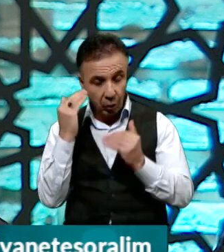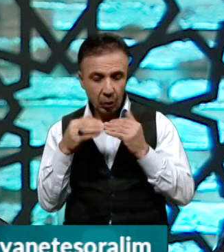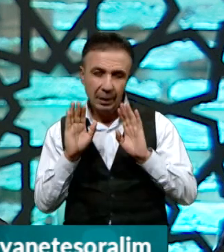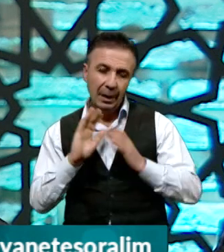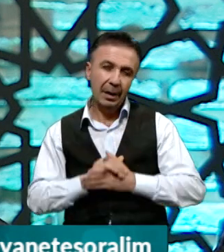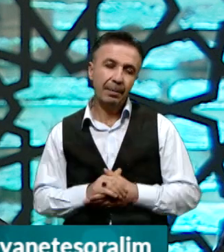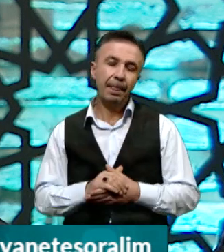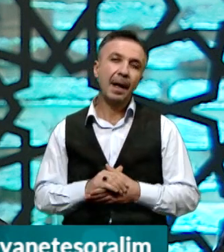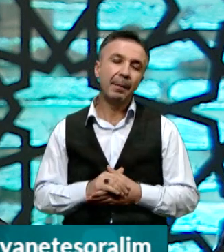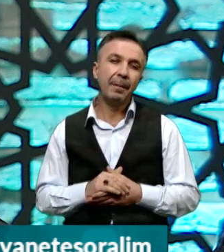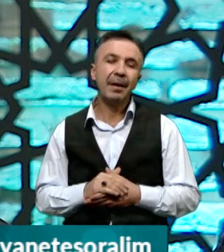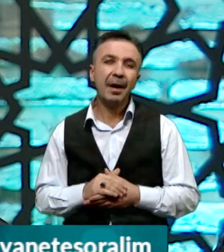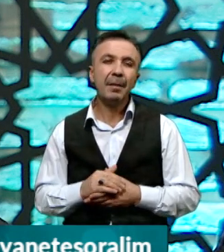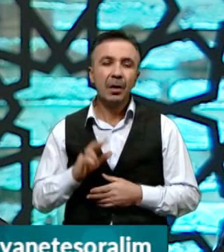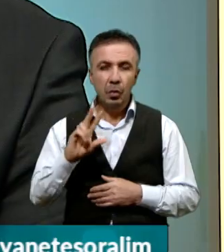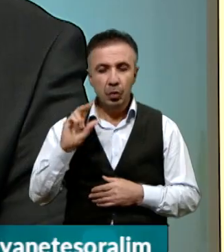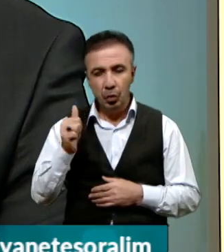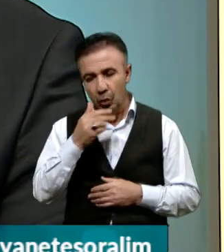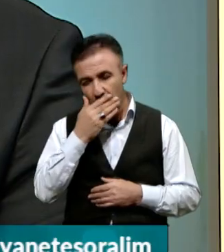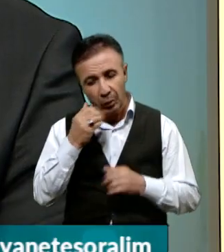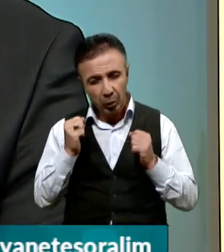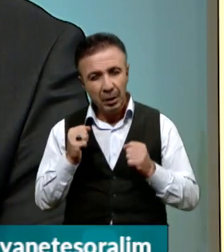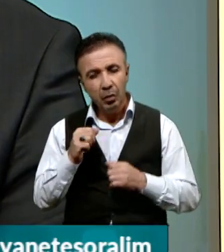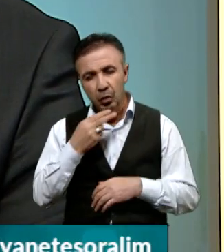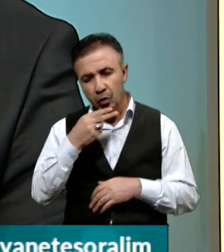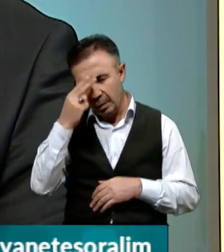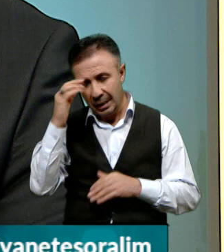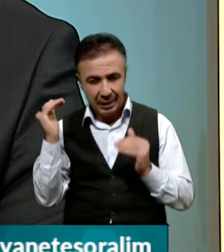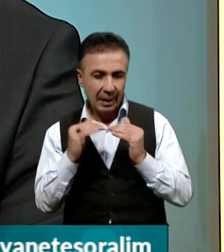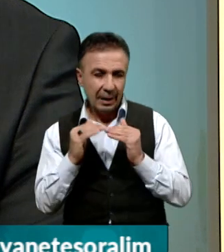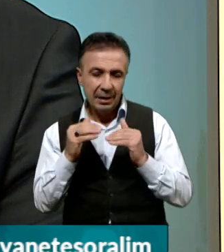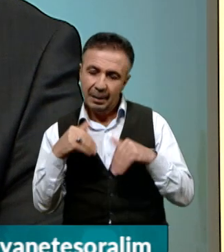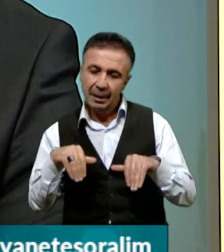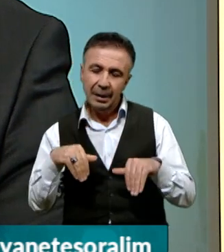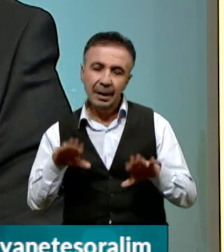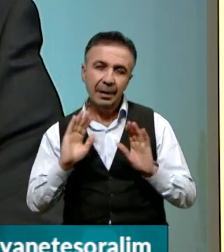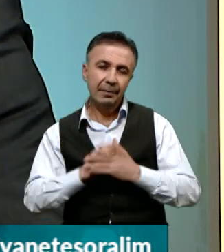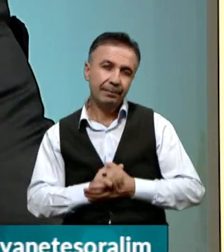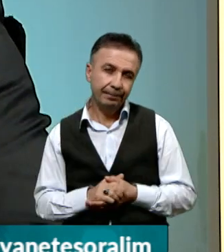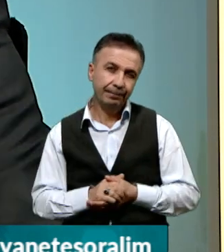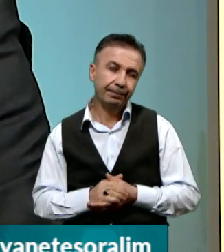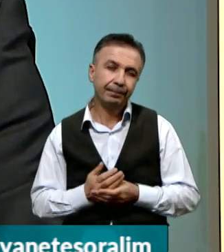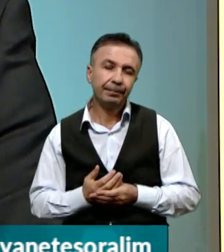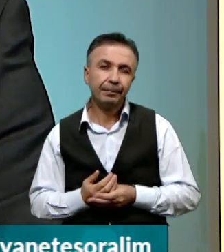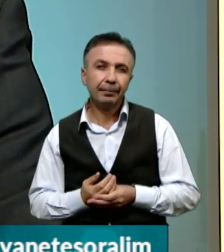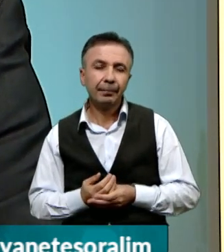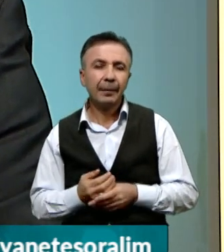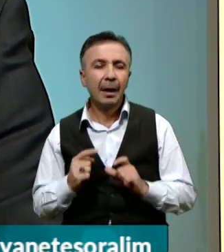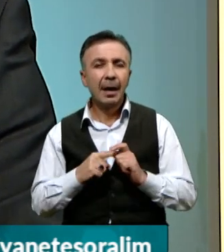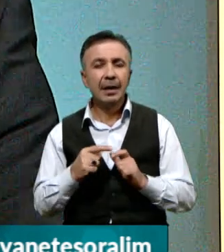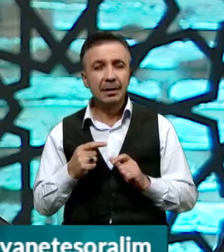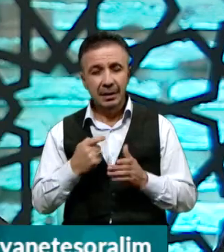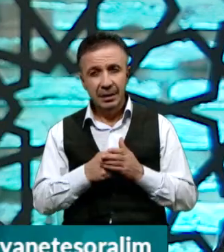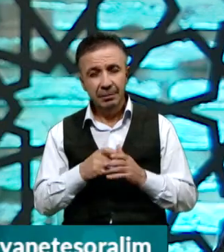ben Eyyam-ı Bid yani 3 gün orucu cumaya denk geldiyse bu ne değildir? Bir engel değildir. Eyvallah hocam. Evet. Esen isimli izleyicimiz